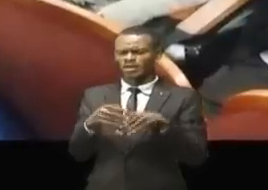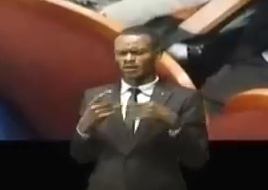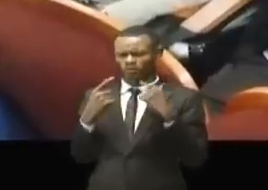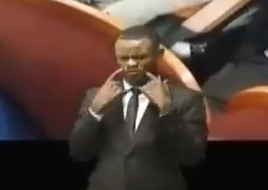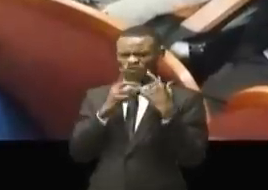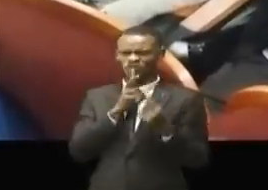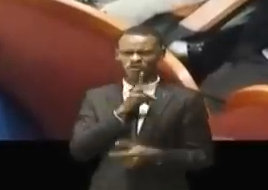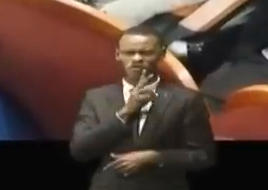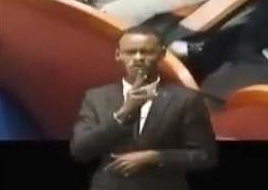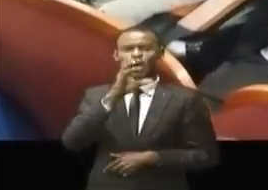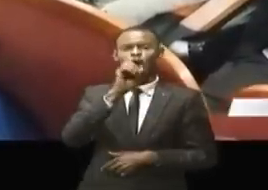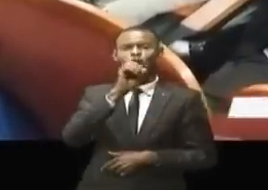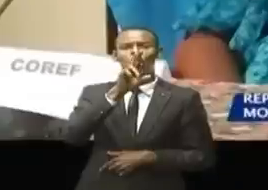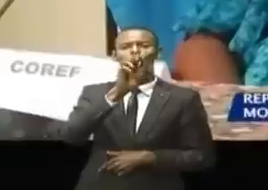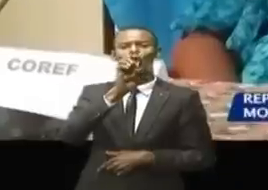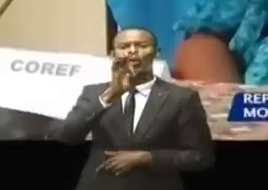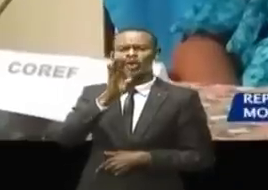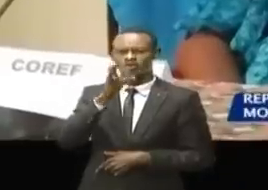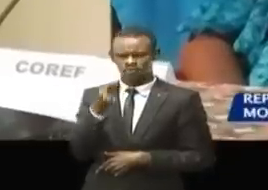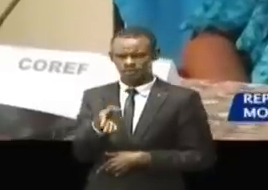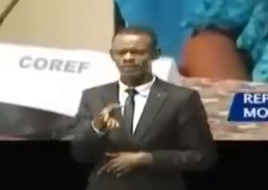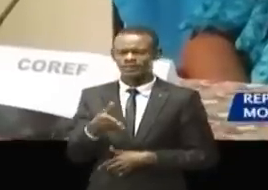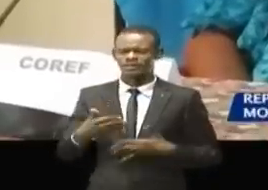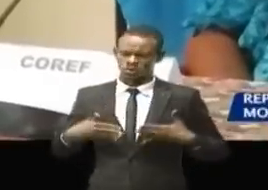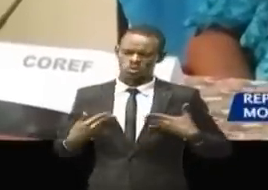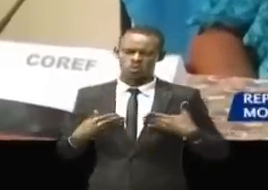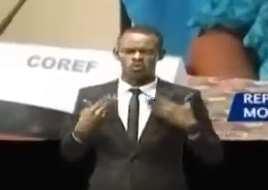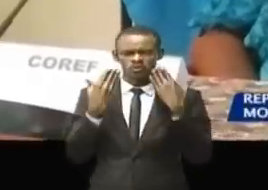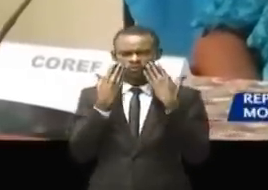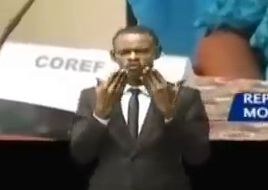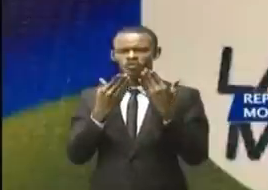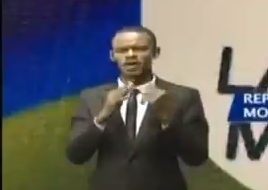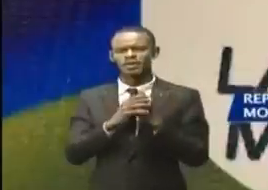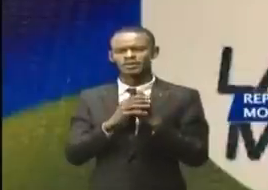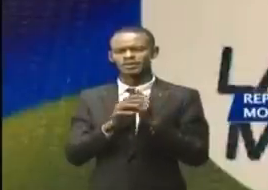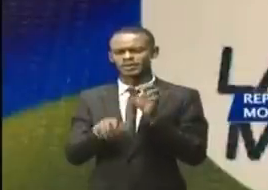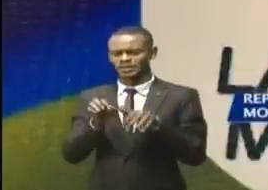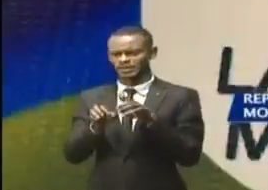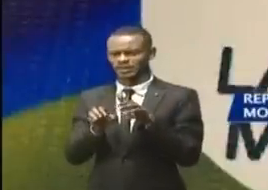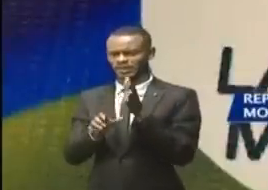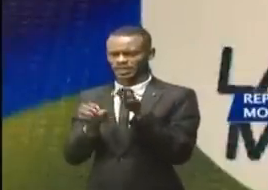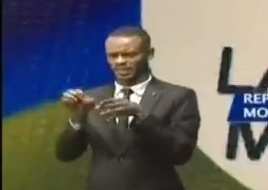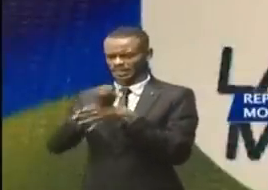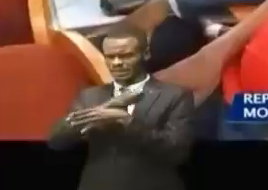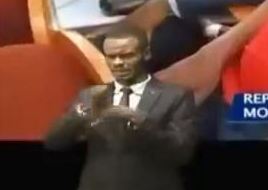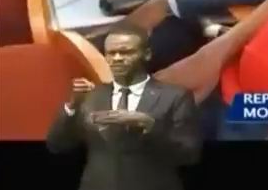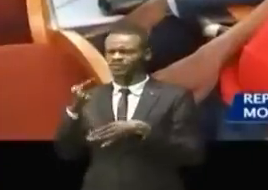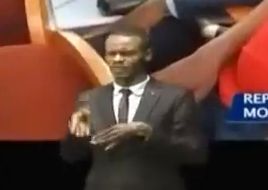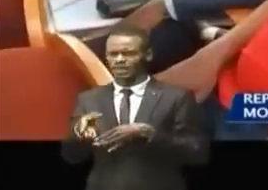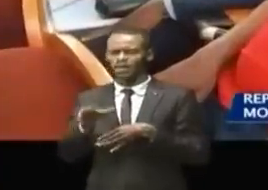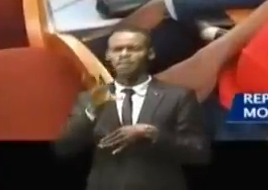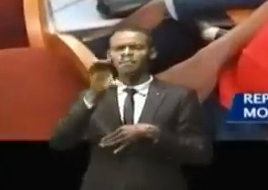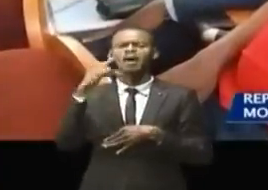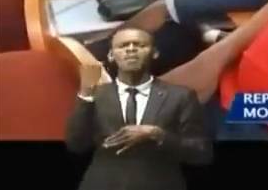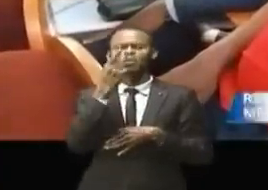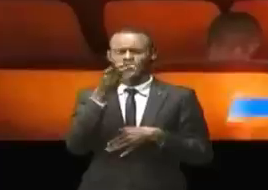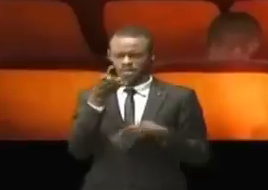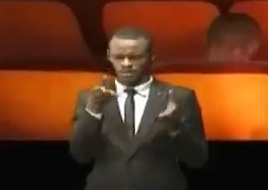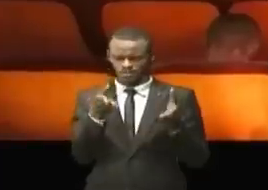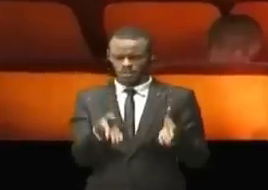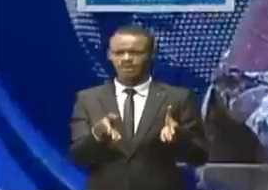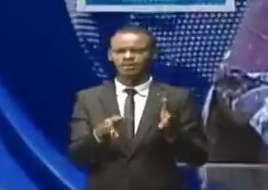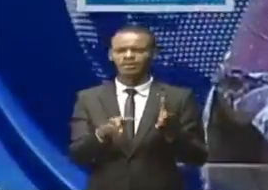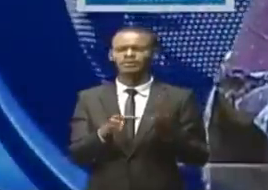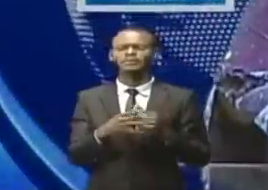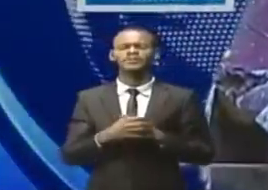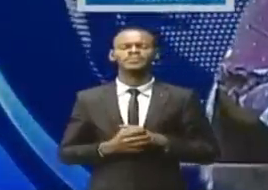son représentant, le secrétaire exécutif adjoint Angeline Boulay-Minkoulou et la Banque mondiale par le projet